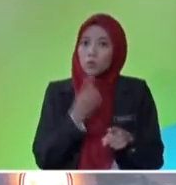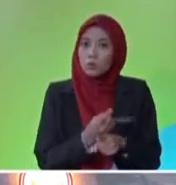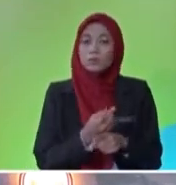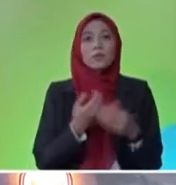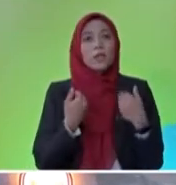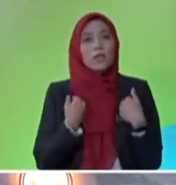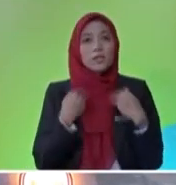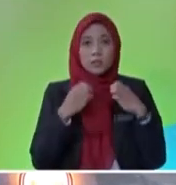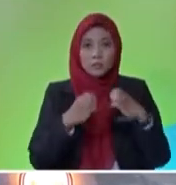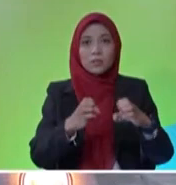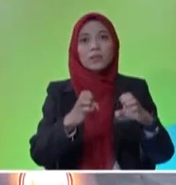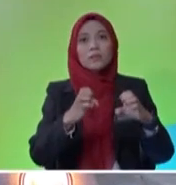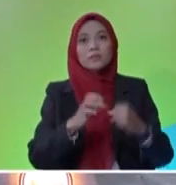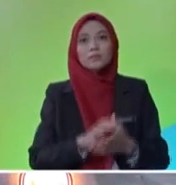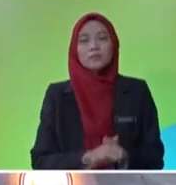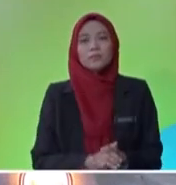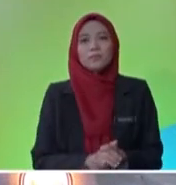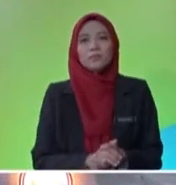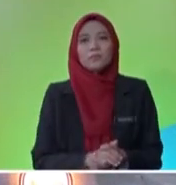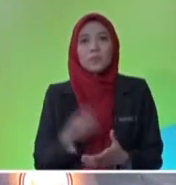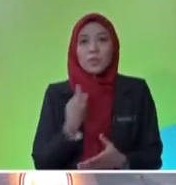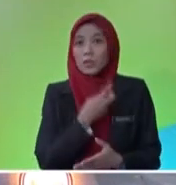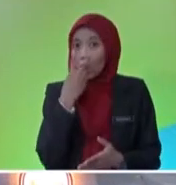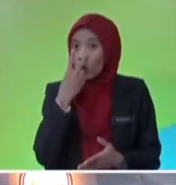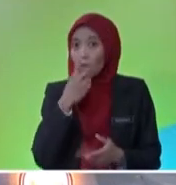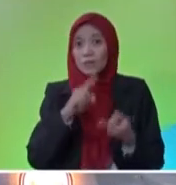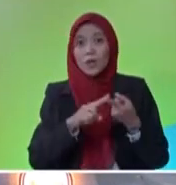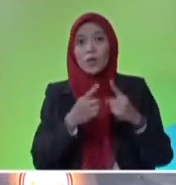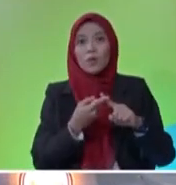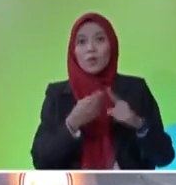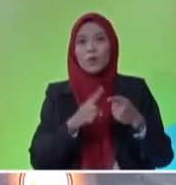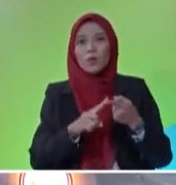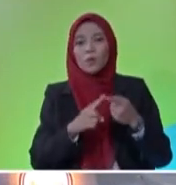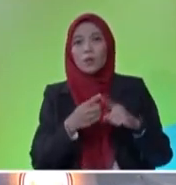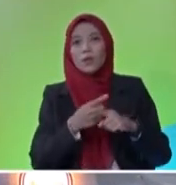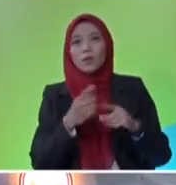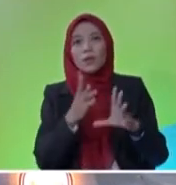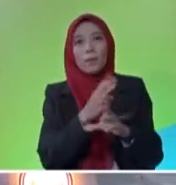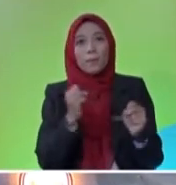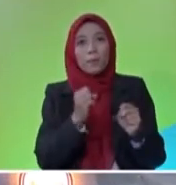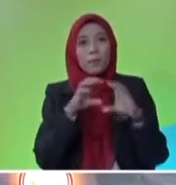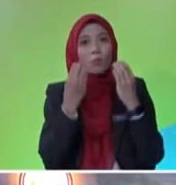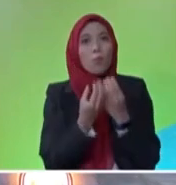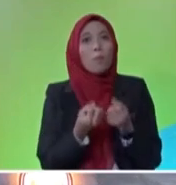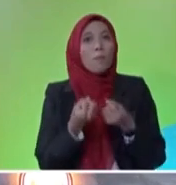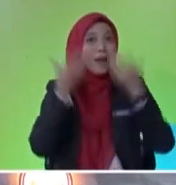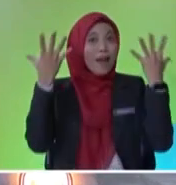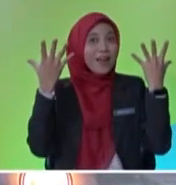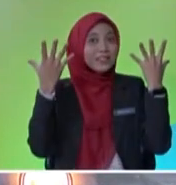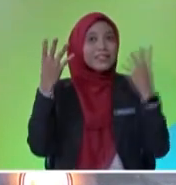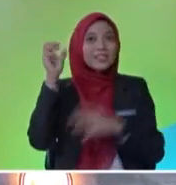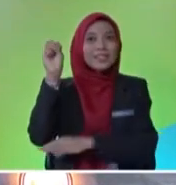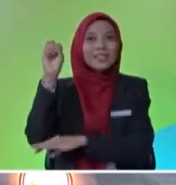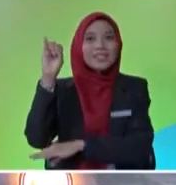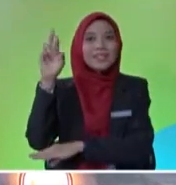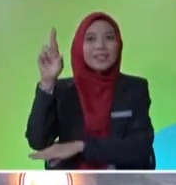anda membuat tersebut dan sungguh kita tengok murid-murid Kau masih dalam kajian dapat kumpul banyak sirenis ego boleh tak